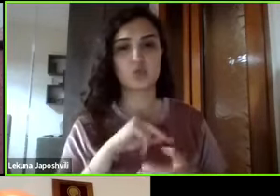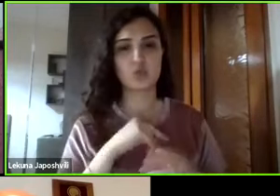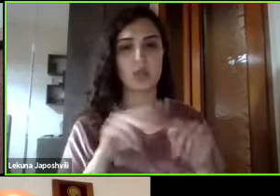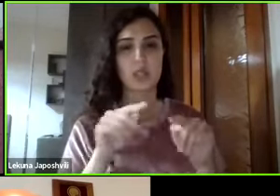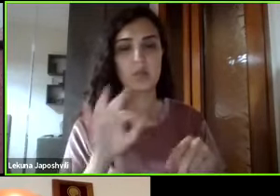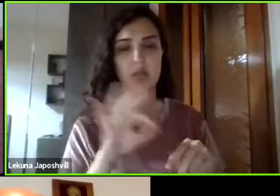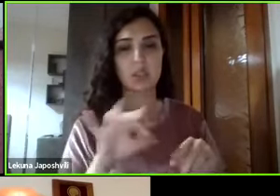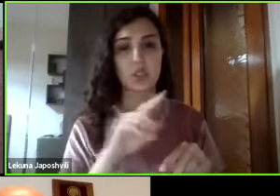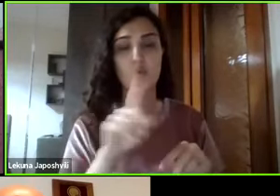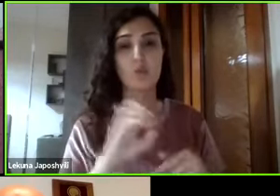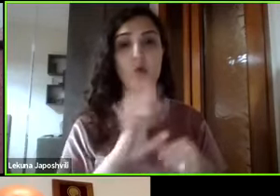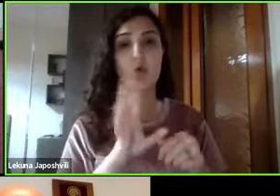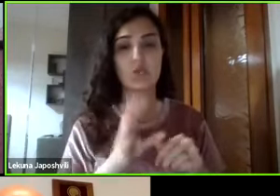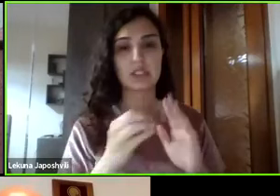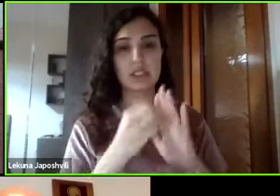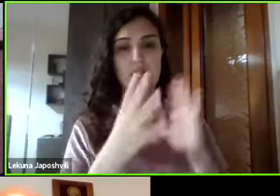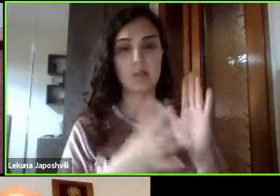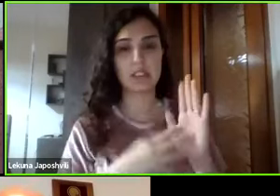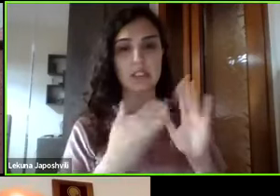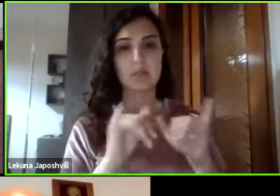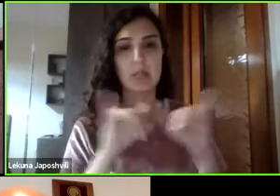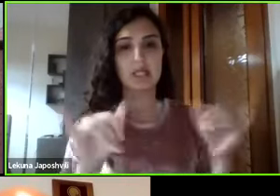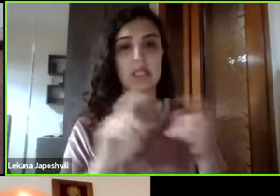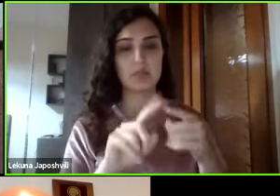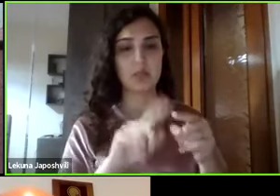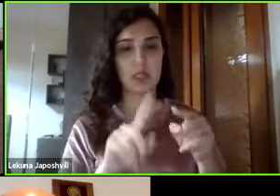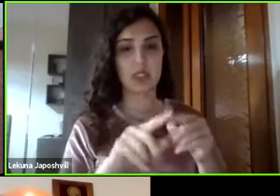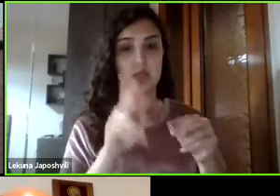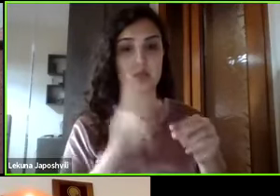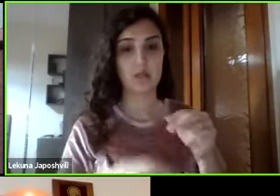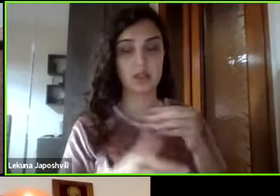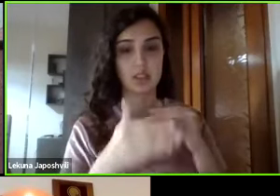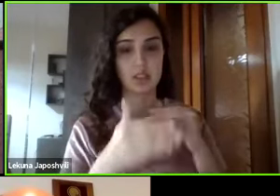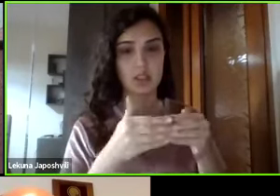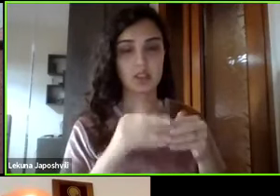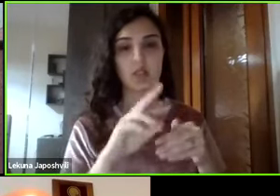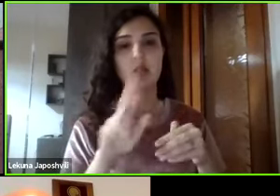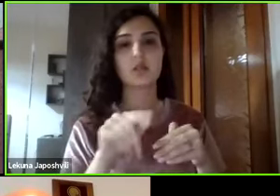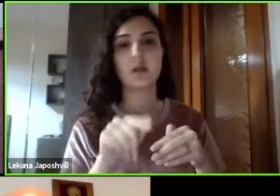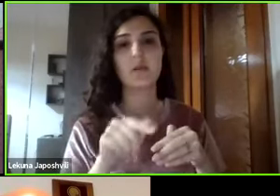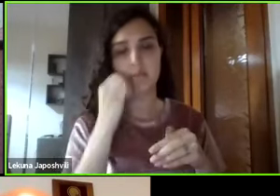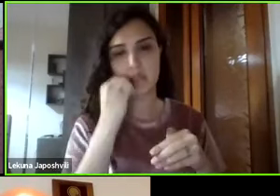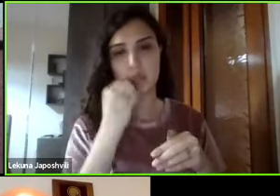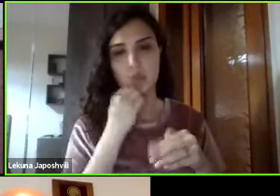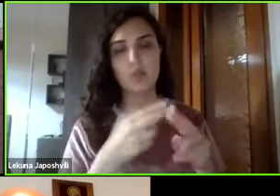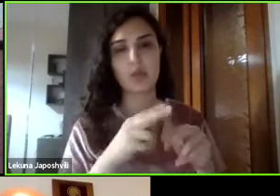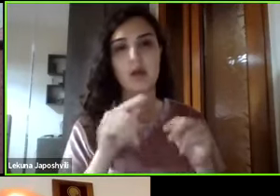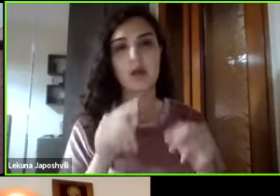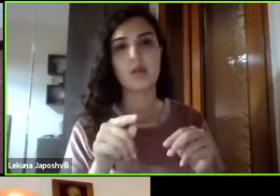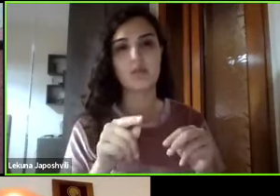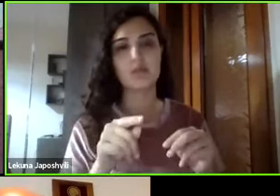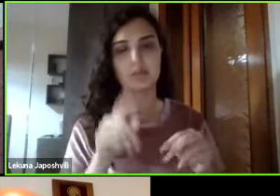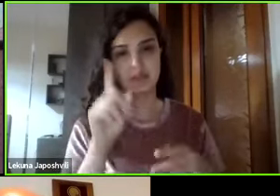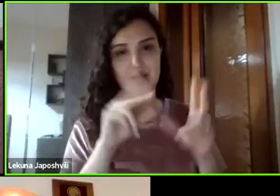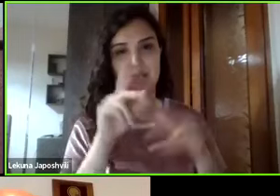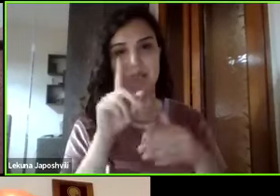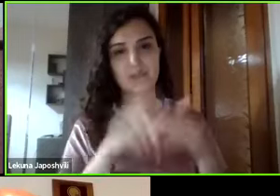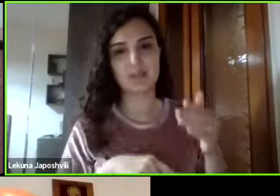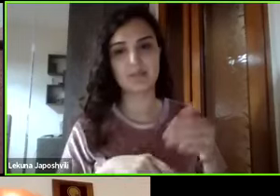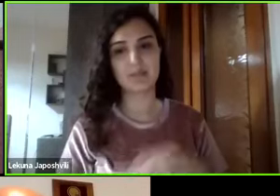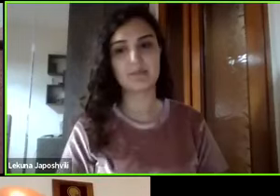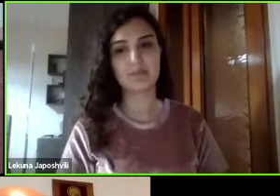ro COVID-19-is pandemia male damtavdes da Madloba am damengvedebeli.